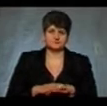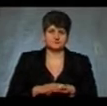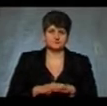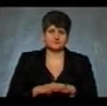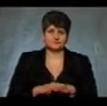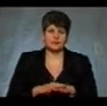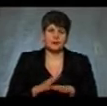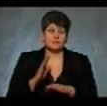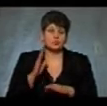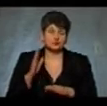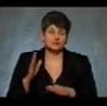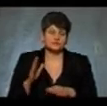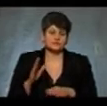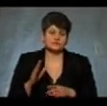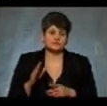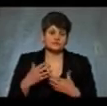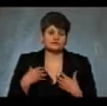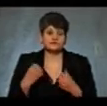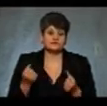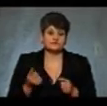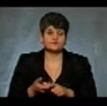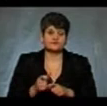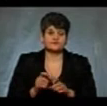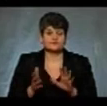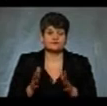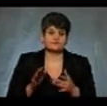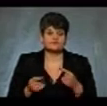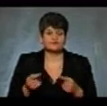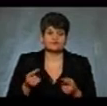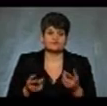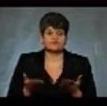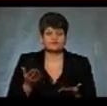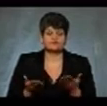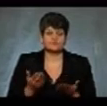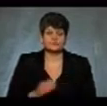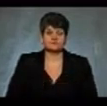прогноз по видужуванню дуже, скажімо, такий суперечливий.